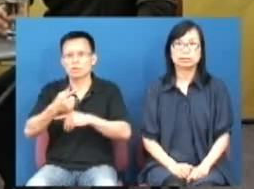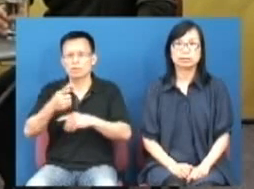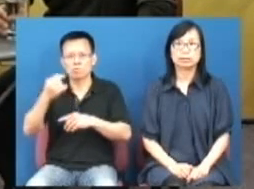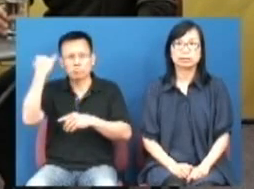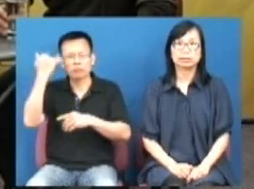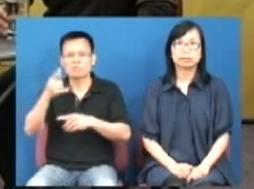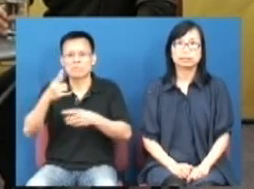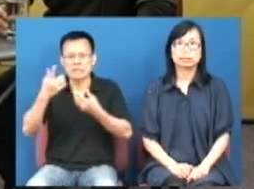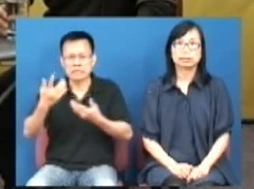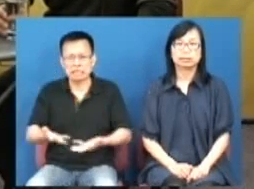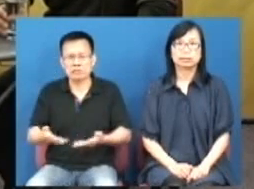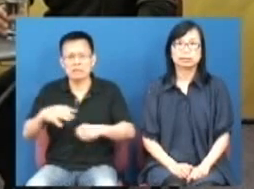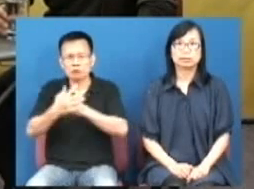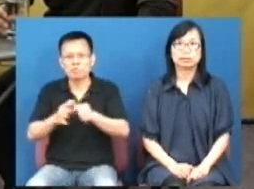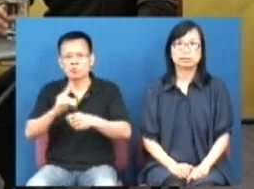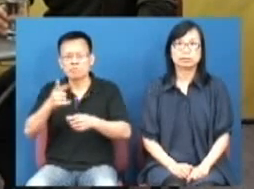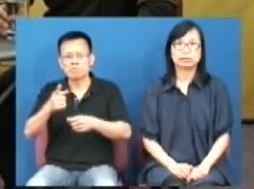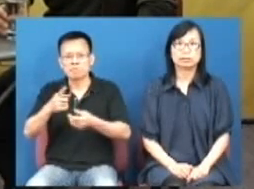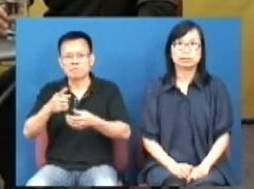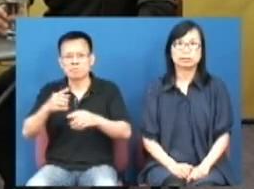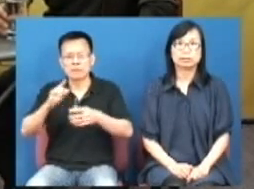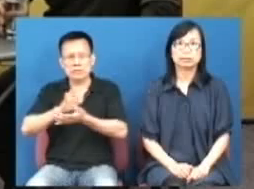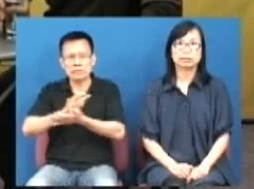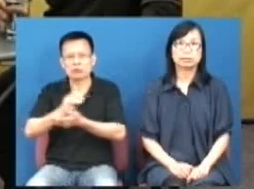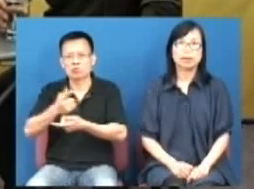生咩事，佢仲生活喺石器年代，根本就係。